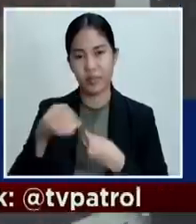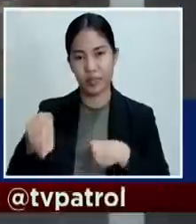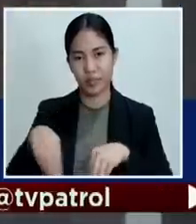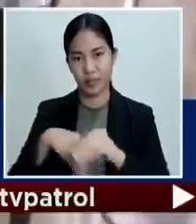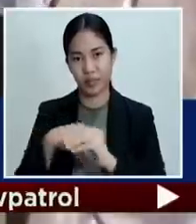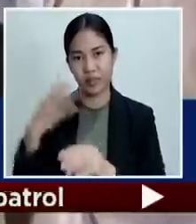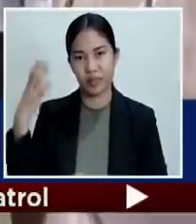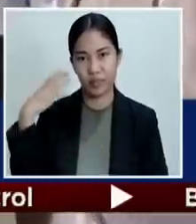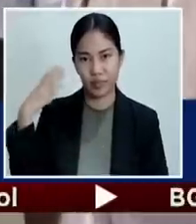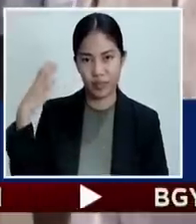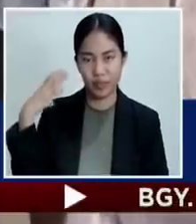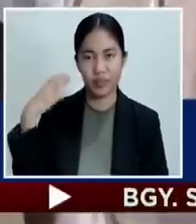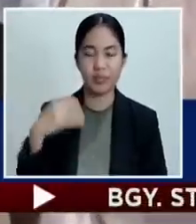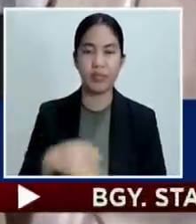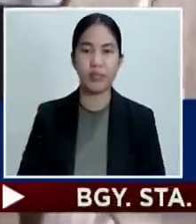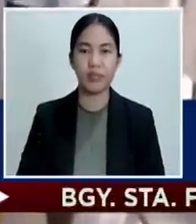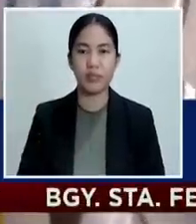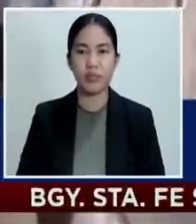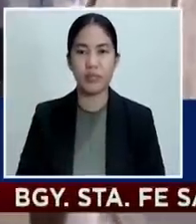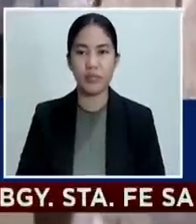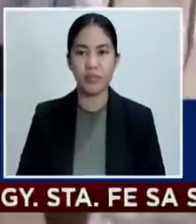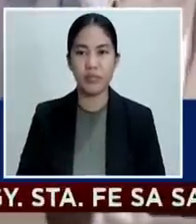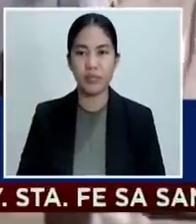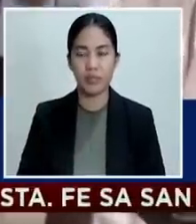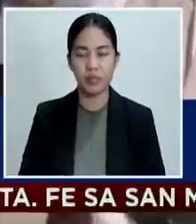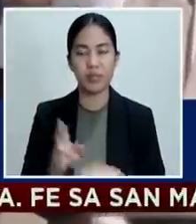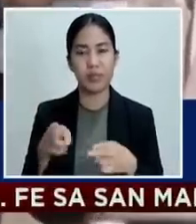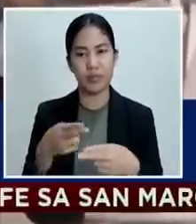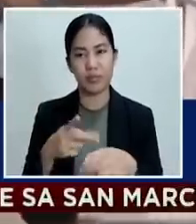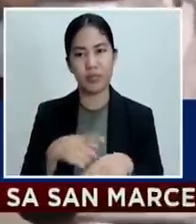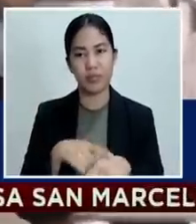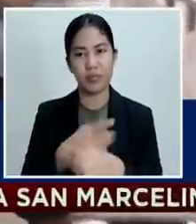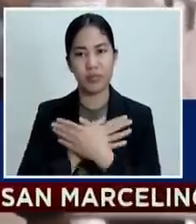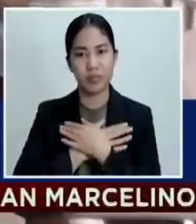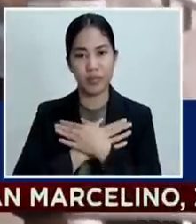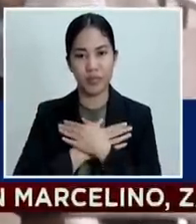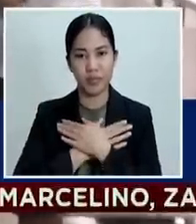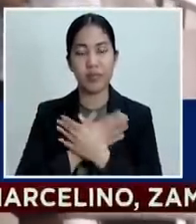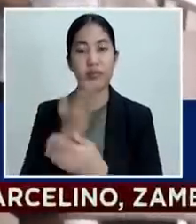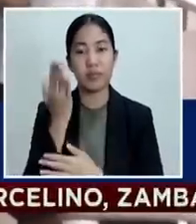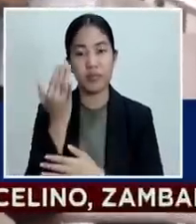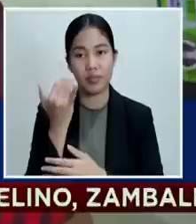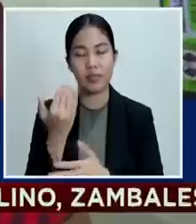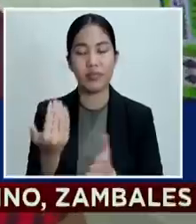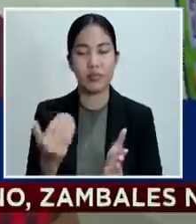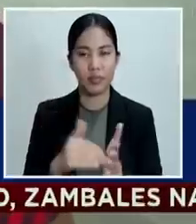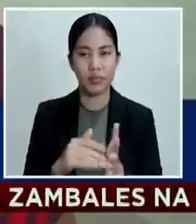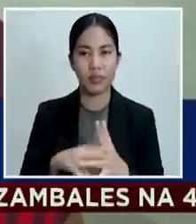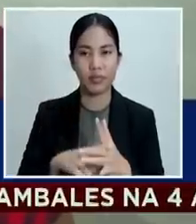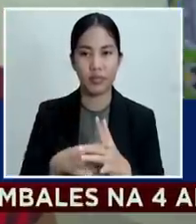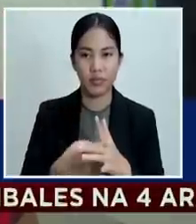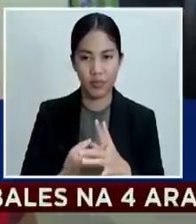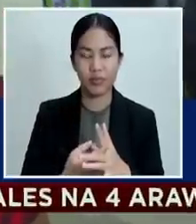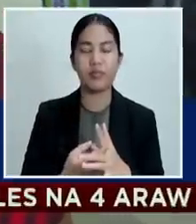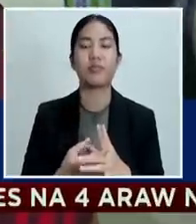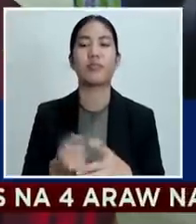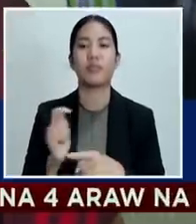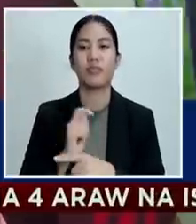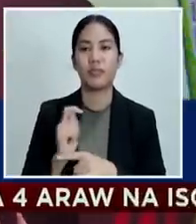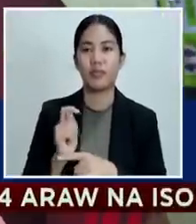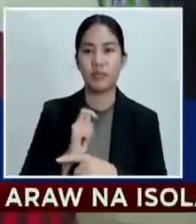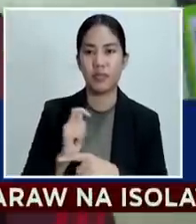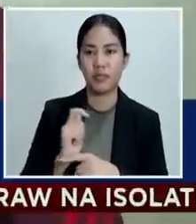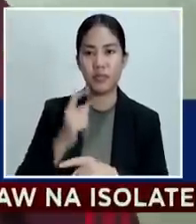Federation. Sandali lamang magpapahinga ang Pilipinas dahil magsisimula na rin silang mag-training ulit para po naman